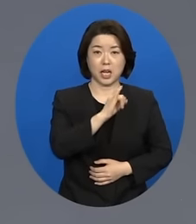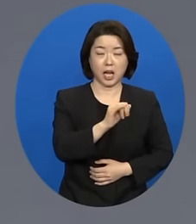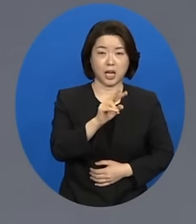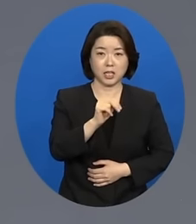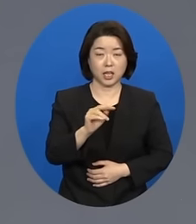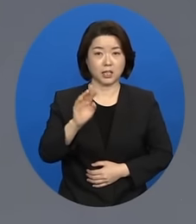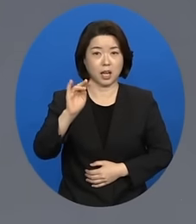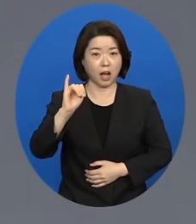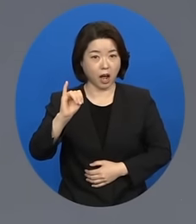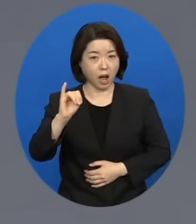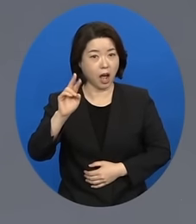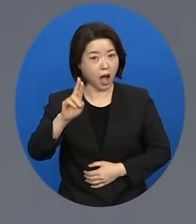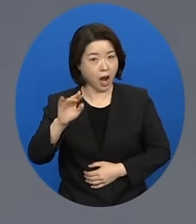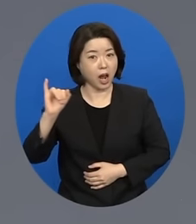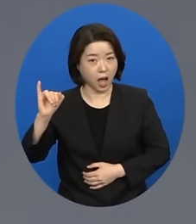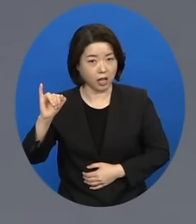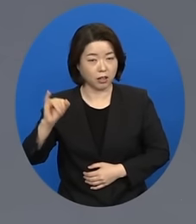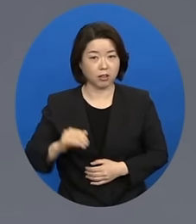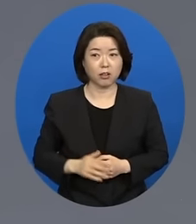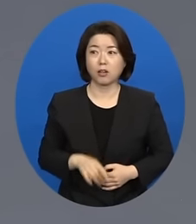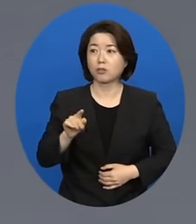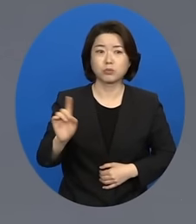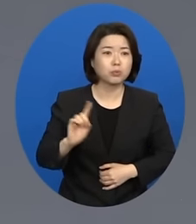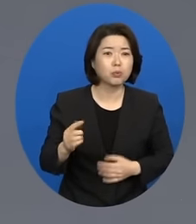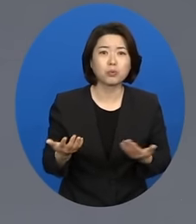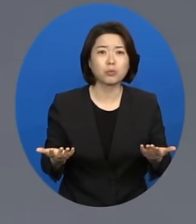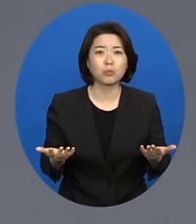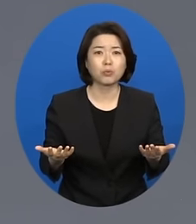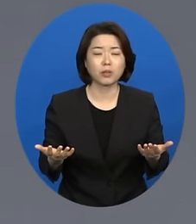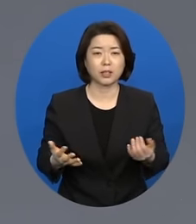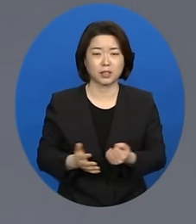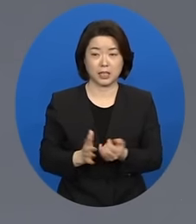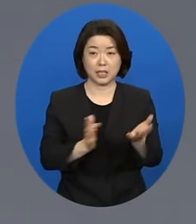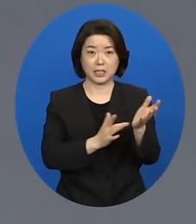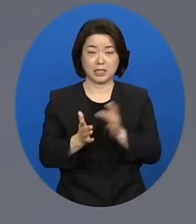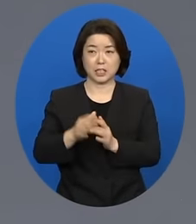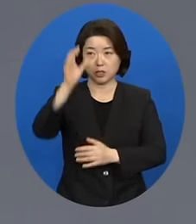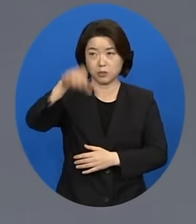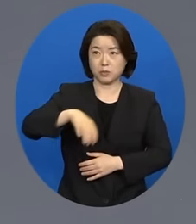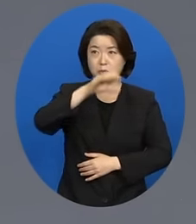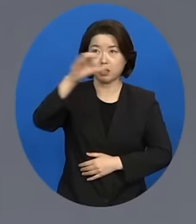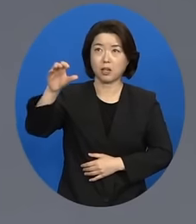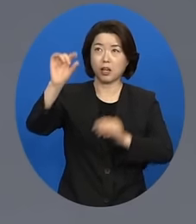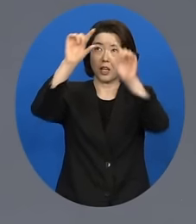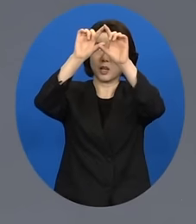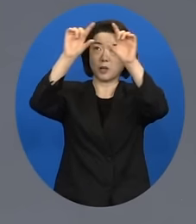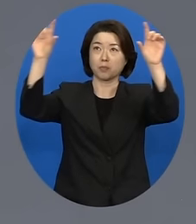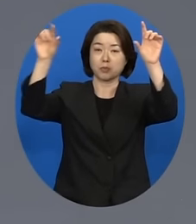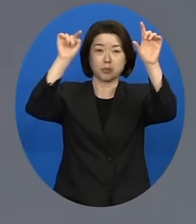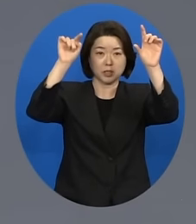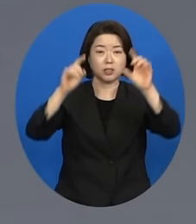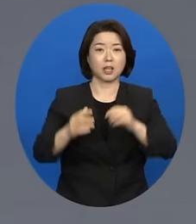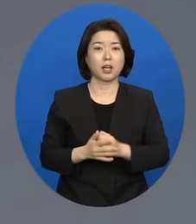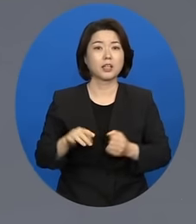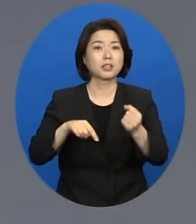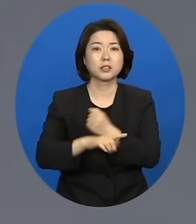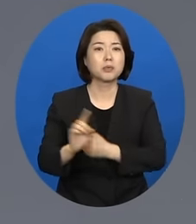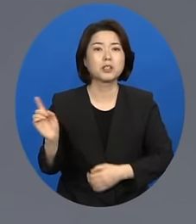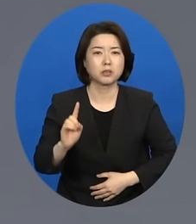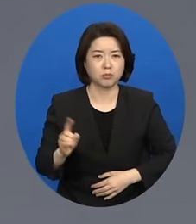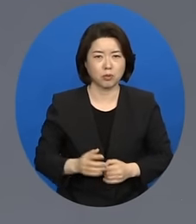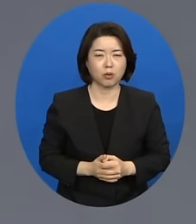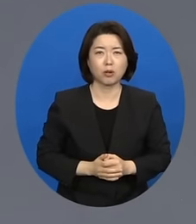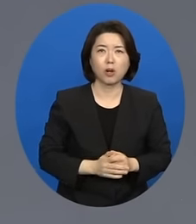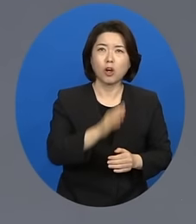뭐냐? 뭔지 어떻게 알아요, 그게? 예수님이 십자가 위에 붙어있는 그것이 의미하는 것이 뭐고